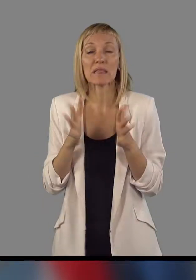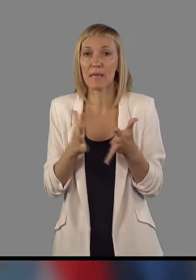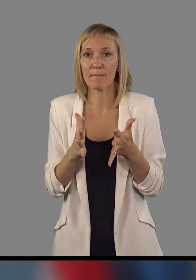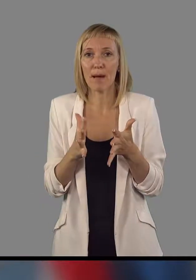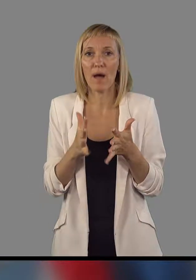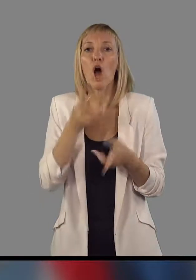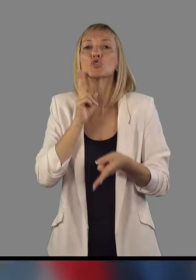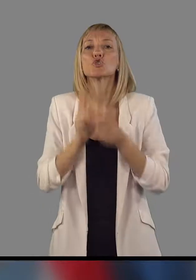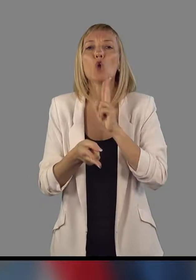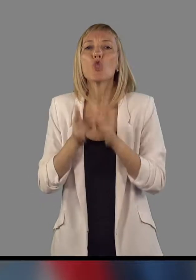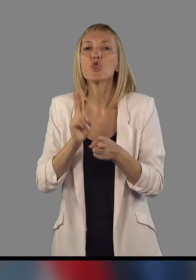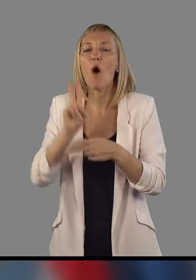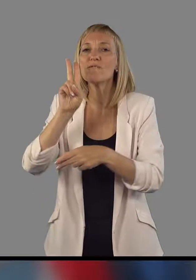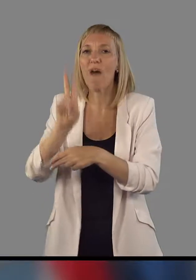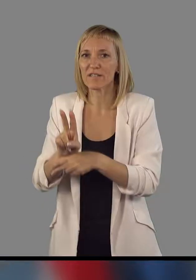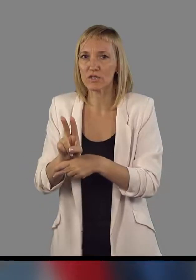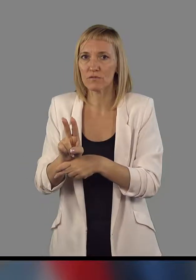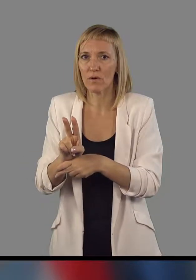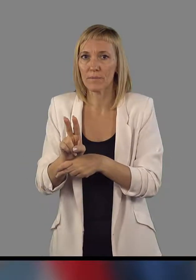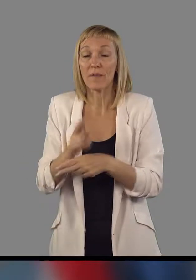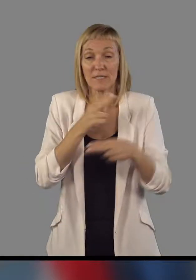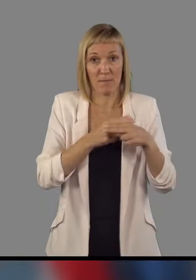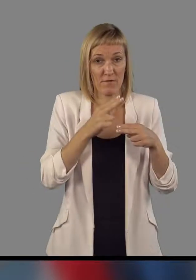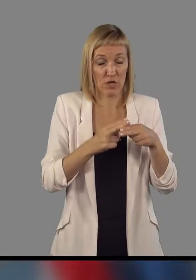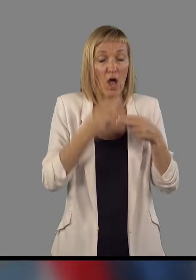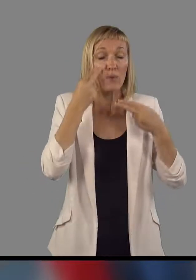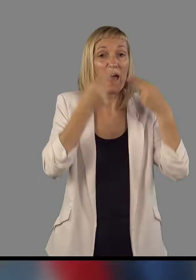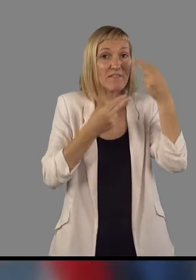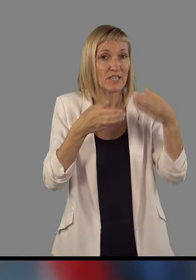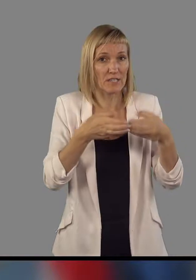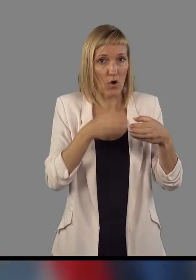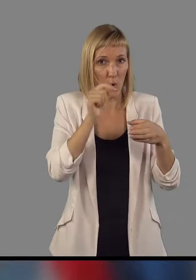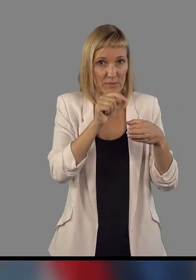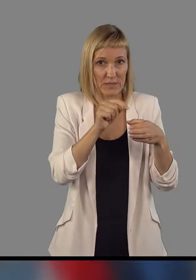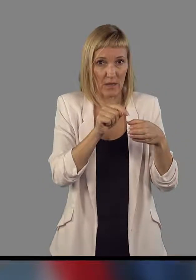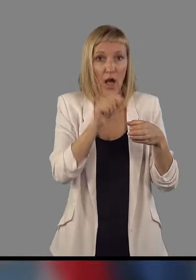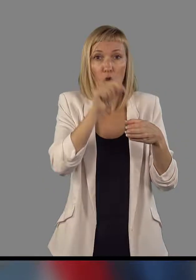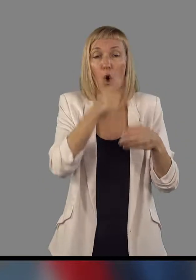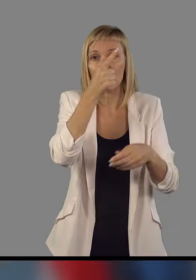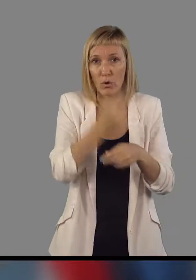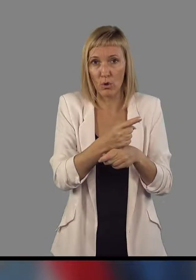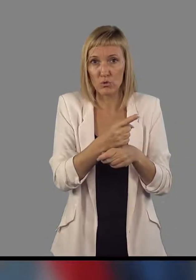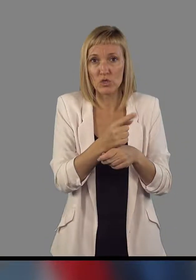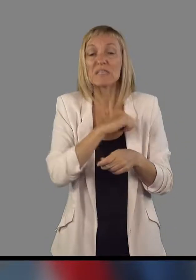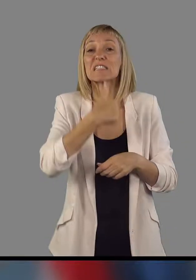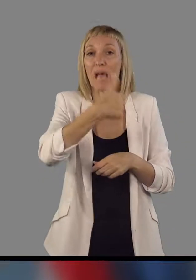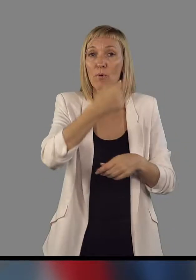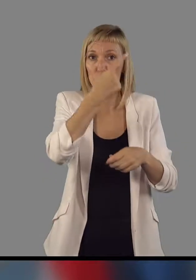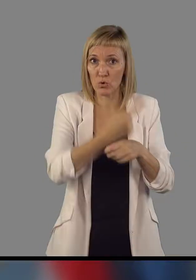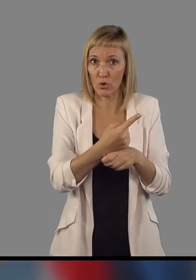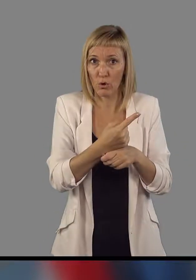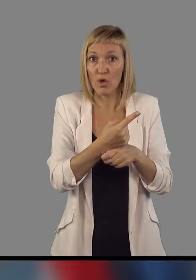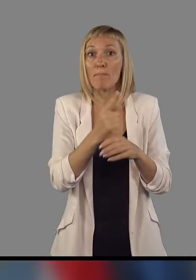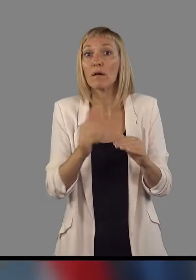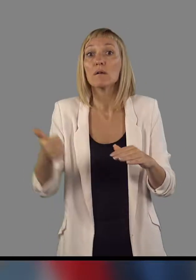nimamo sodnega varstva. Torej, Državna revizijska komisija je s tem, ko odloča, popolnoma